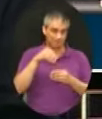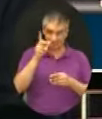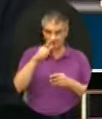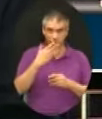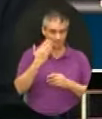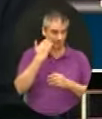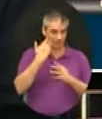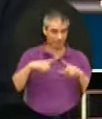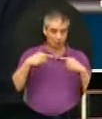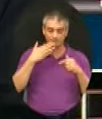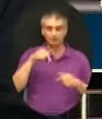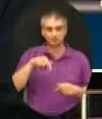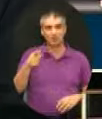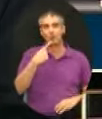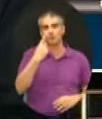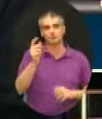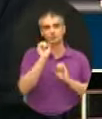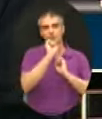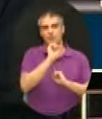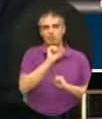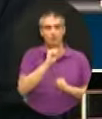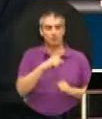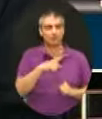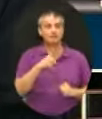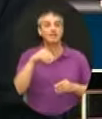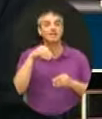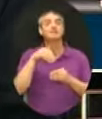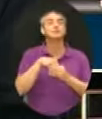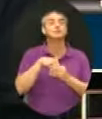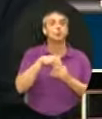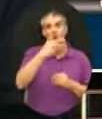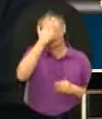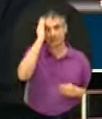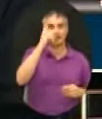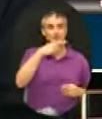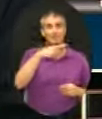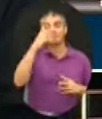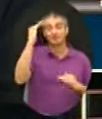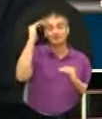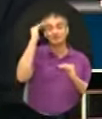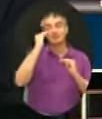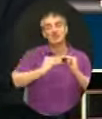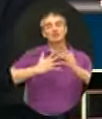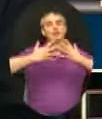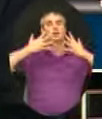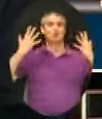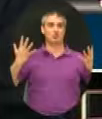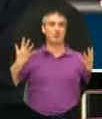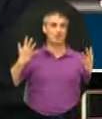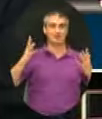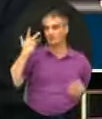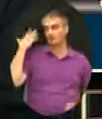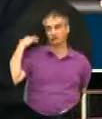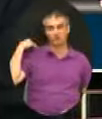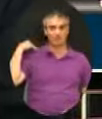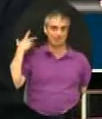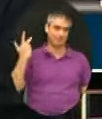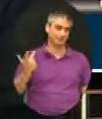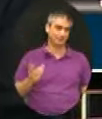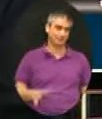נכון, שאומרים שהם תמכו... לא, הצביעו לטראמפ, וזו ירידה ענקית ממה שהיה